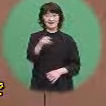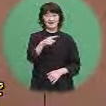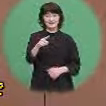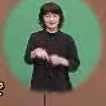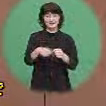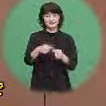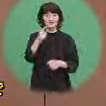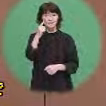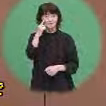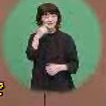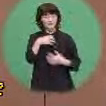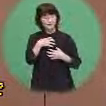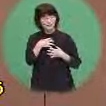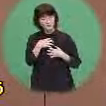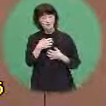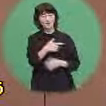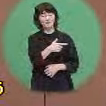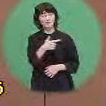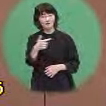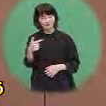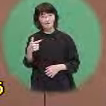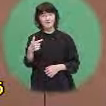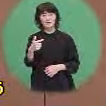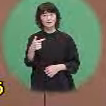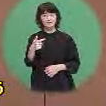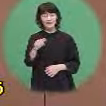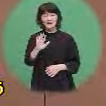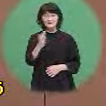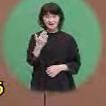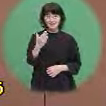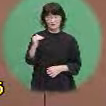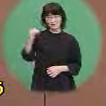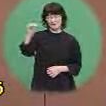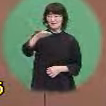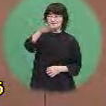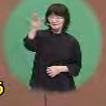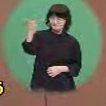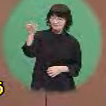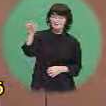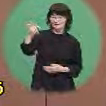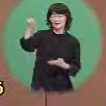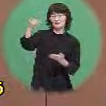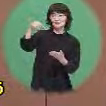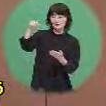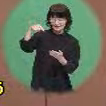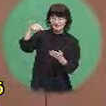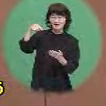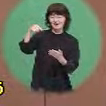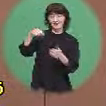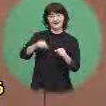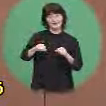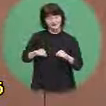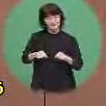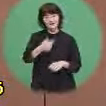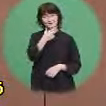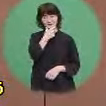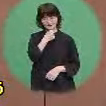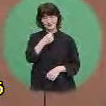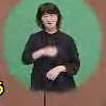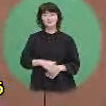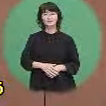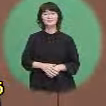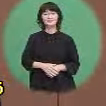1年目として働く上でこう不安がいっぱいなんですけれども先輩職員の方々にご指導いただきながら頑張りたいなと思って